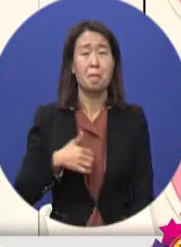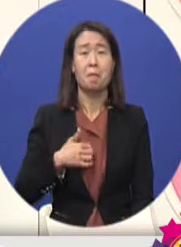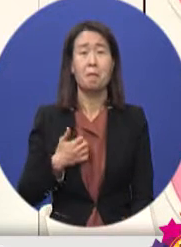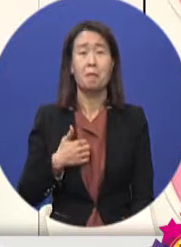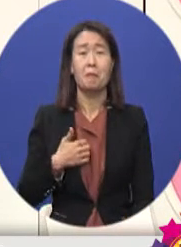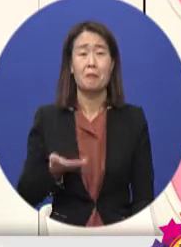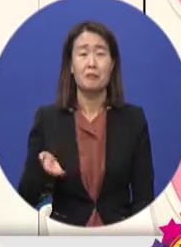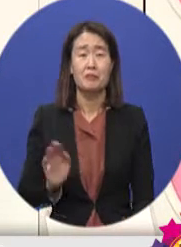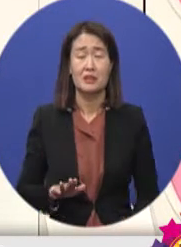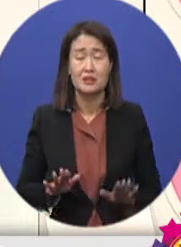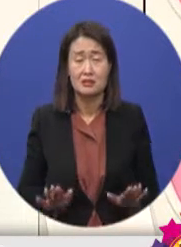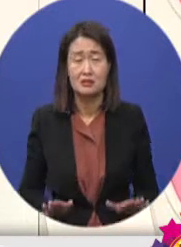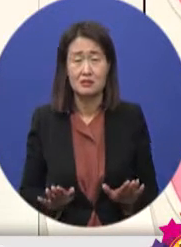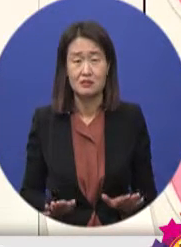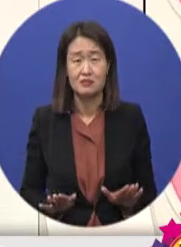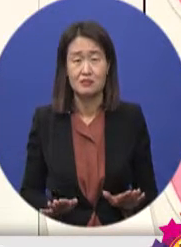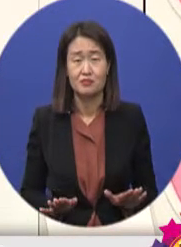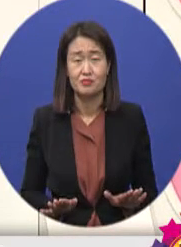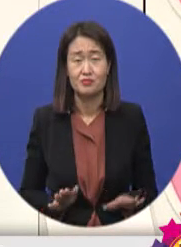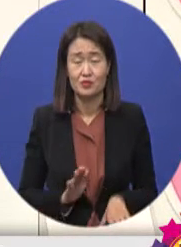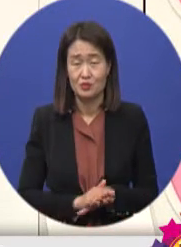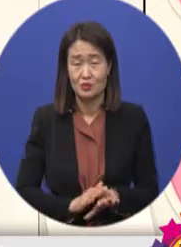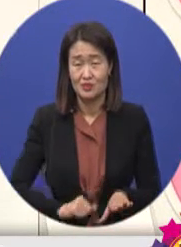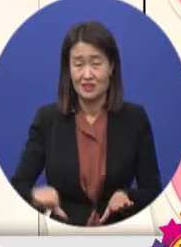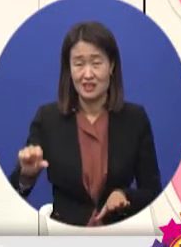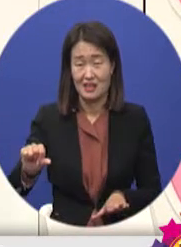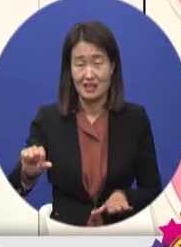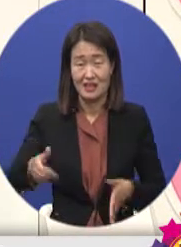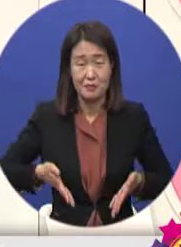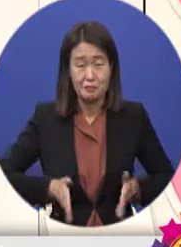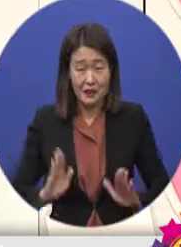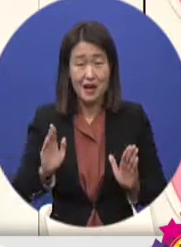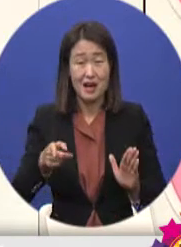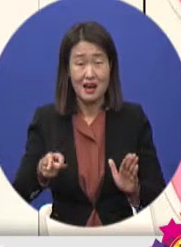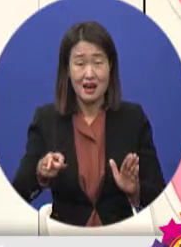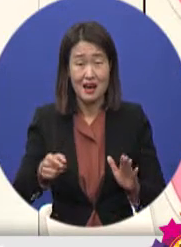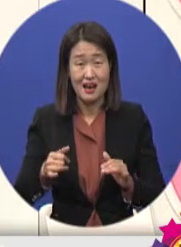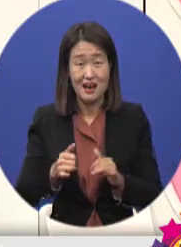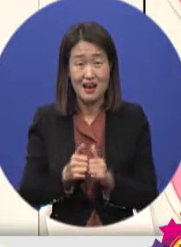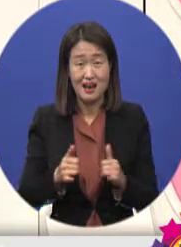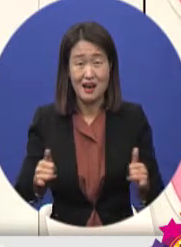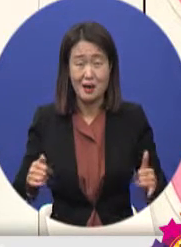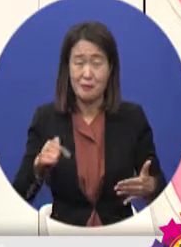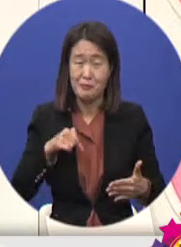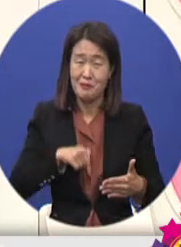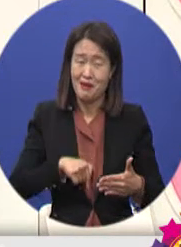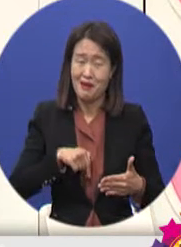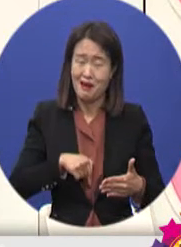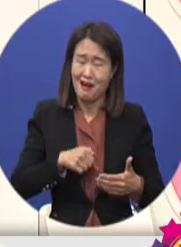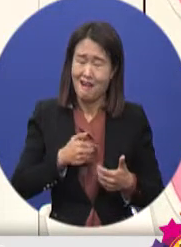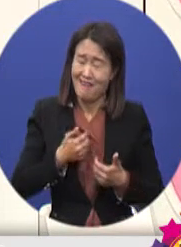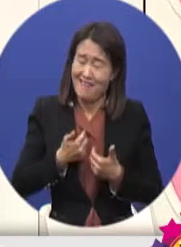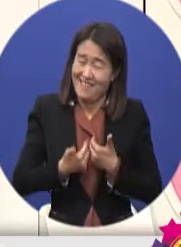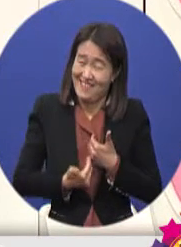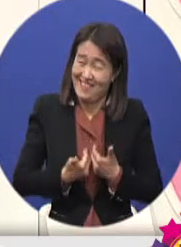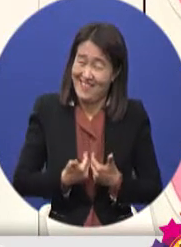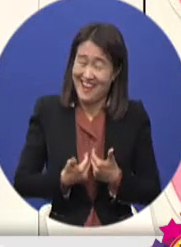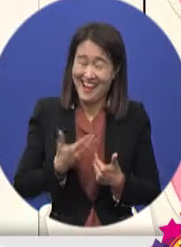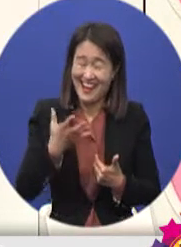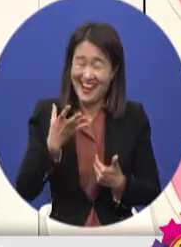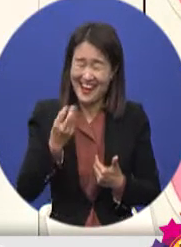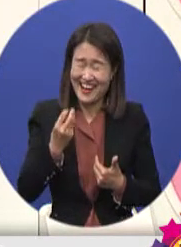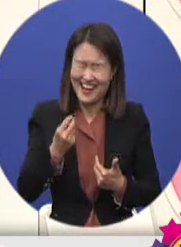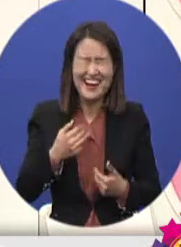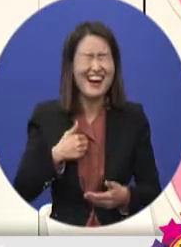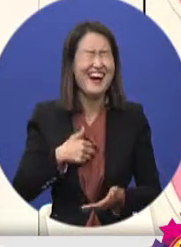지금은 손자가 태어나니까 사람이 마음이 이상하니. 뭔지